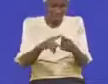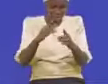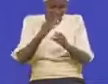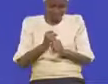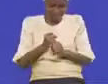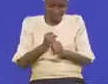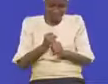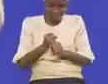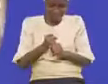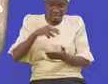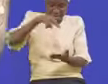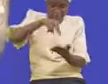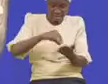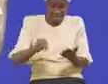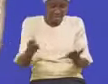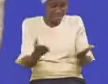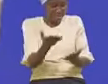ya kho